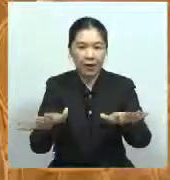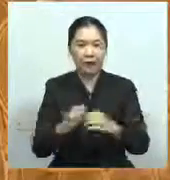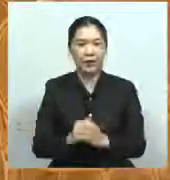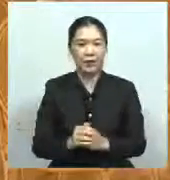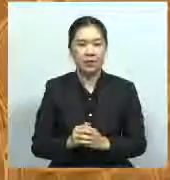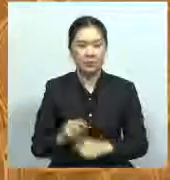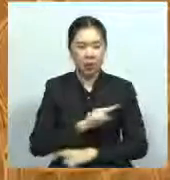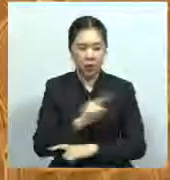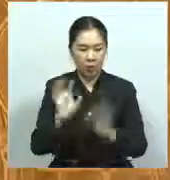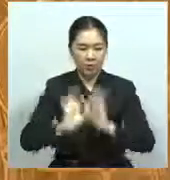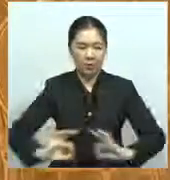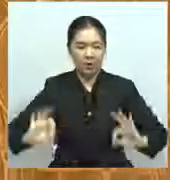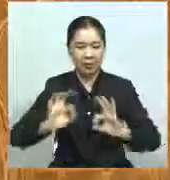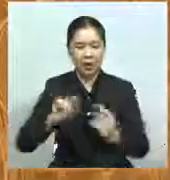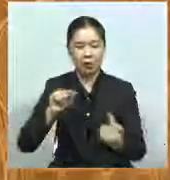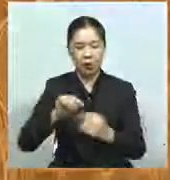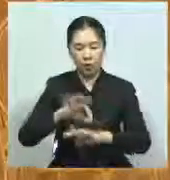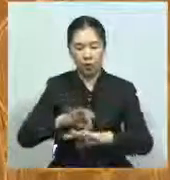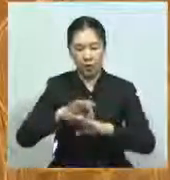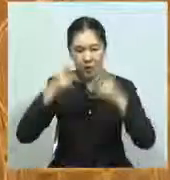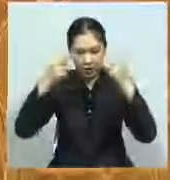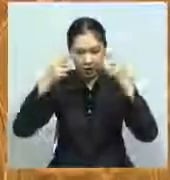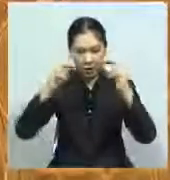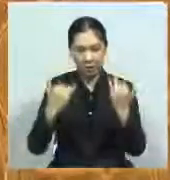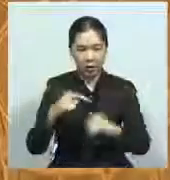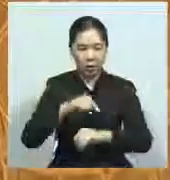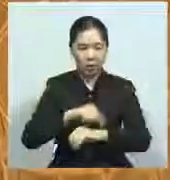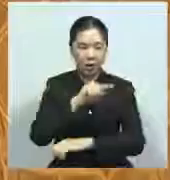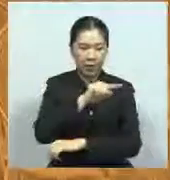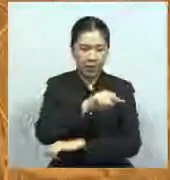ดเกล้าโปรดกระหม่อมแต่งตั้งนายกรัฐมนตรีจะมีขึ้นในช่วงเวลาประมาณ